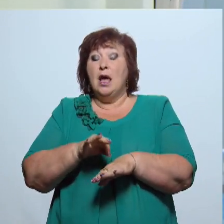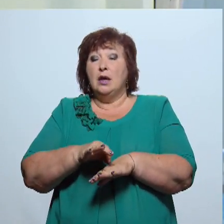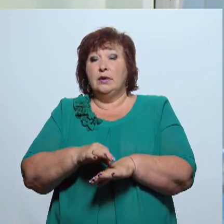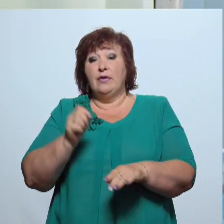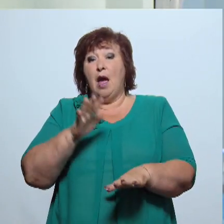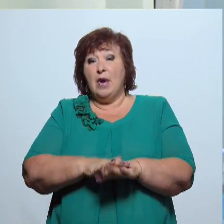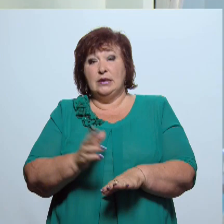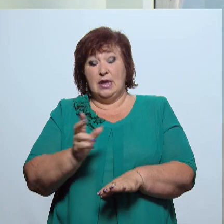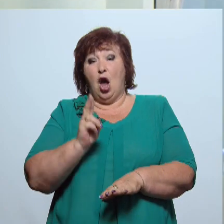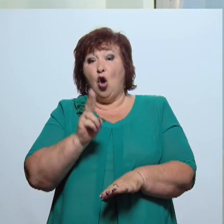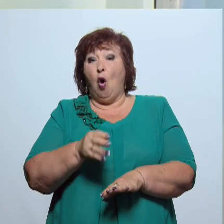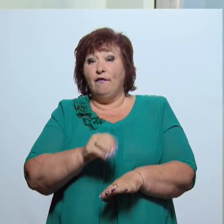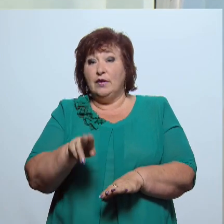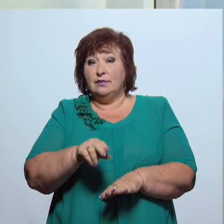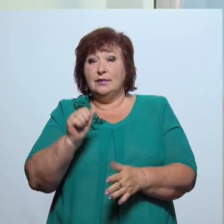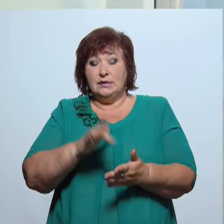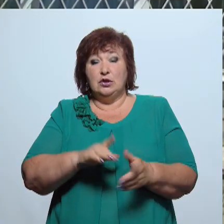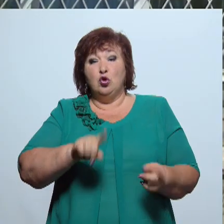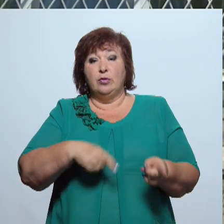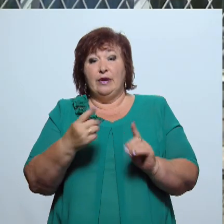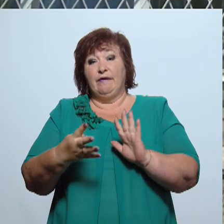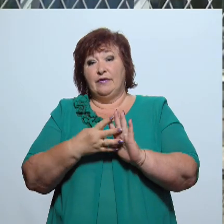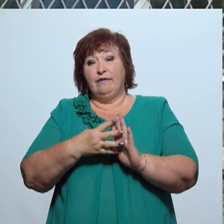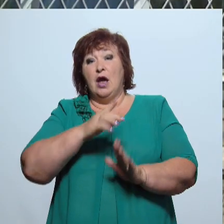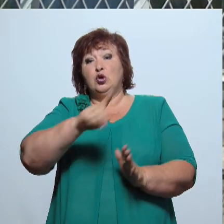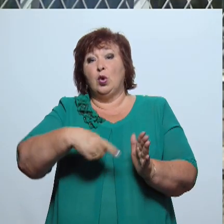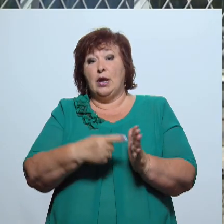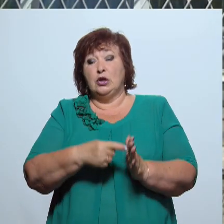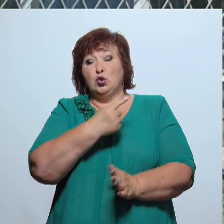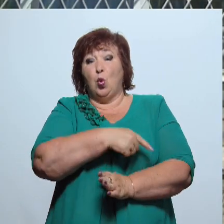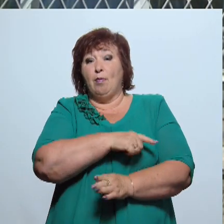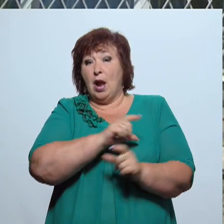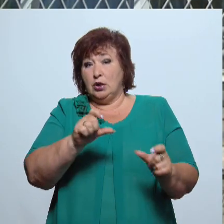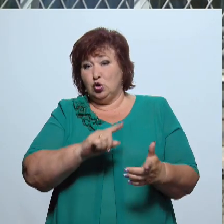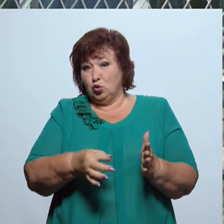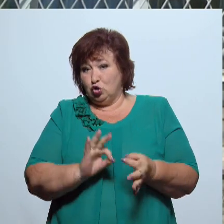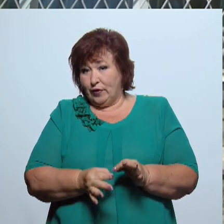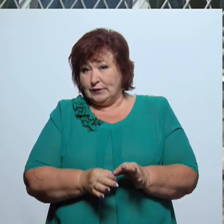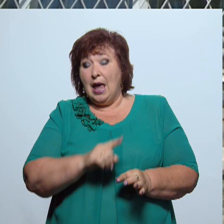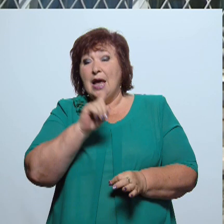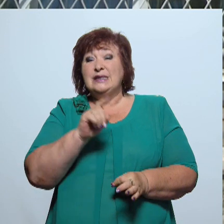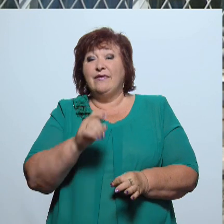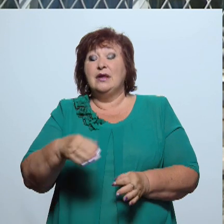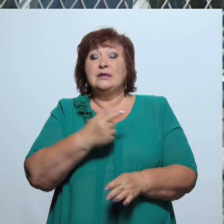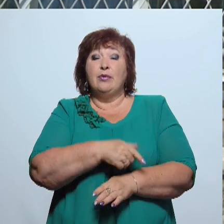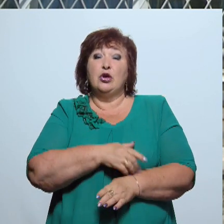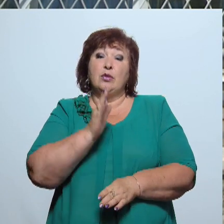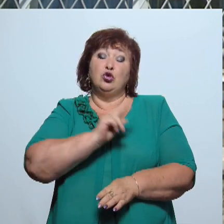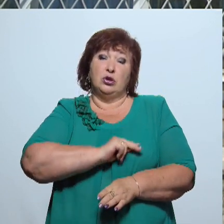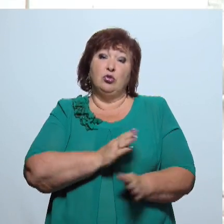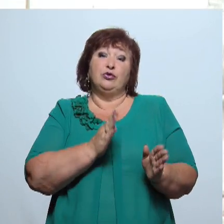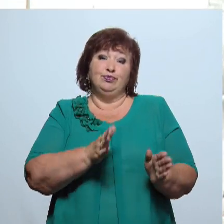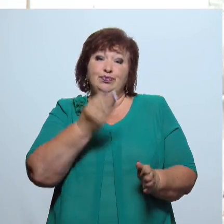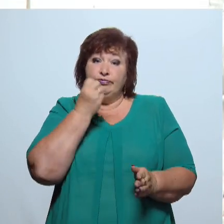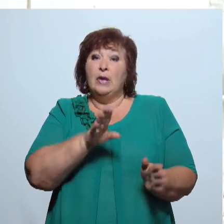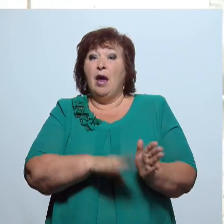которого расположился ковид-центр, сегодня уже перевели в 9-ю городскую больницу Ижевска. Сама же Завьяловская поликлиника работать будет в штатном